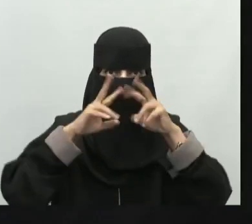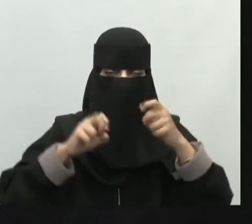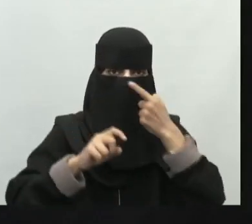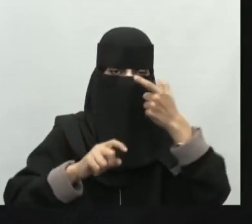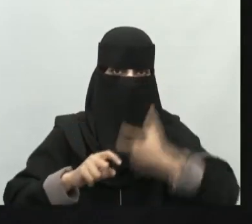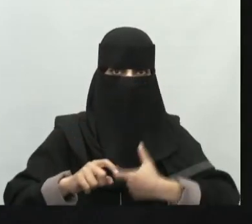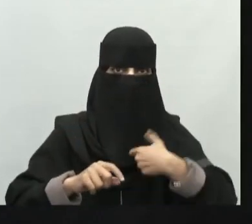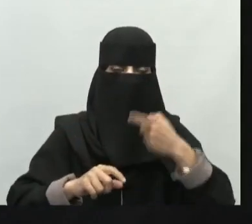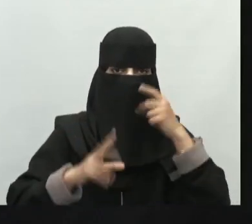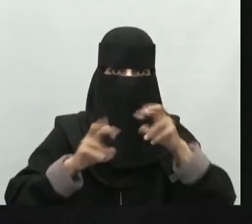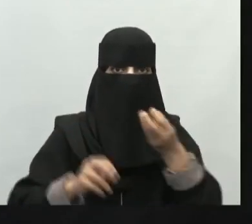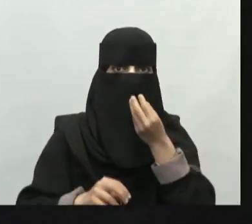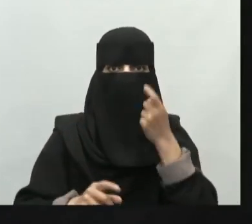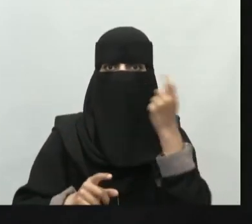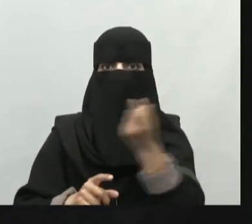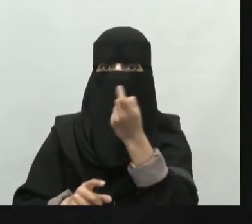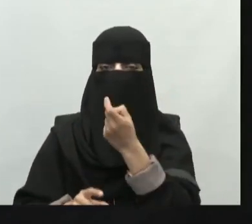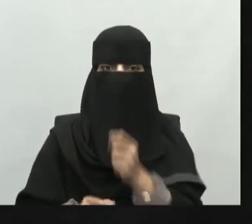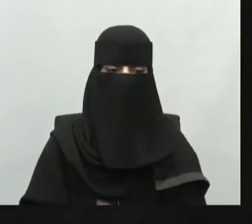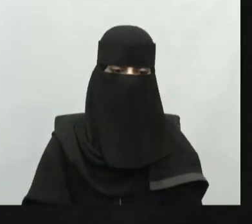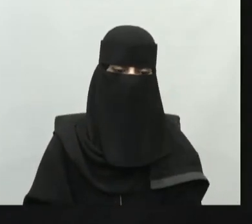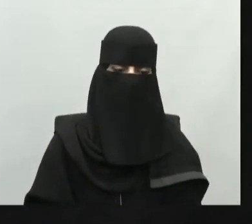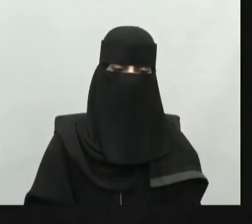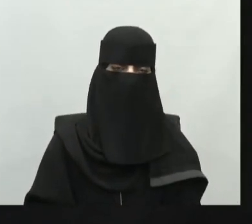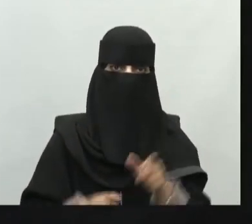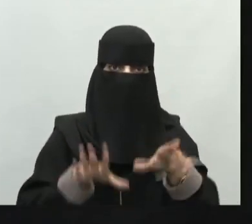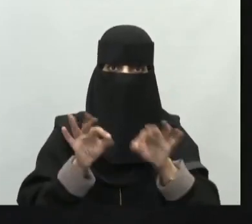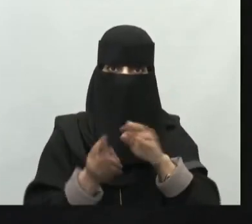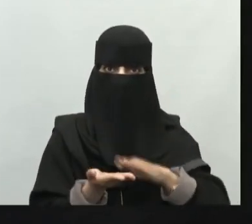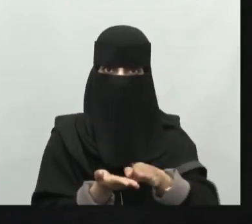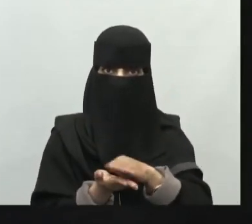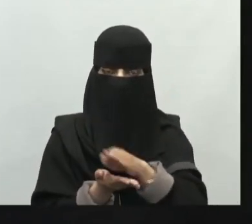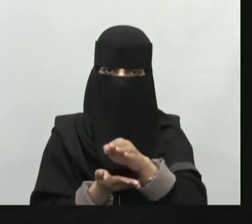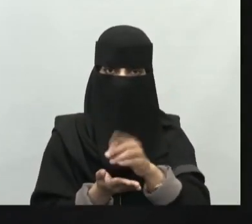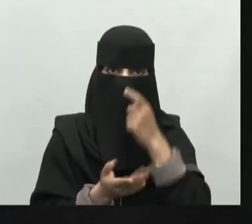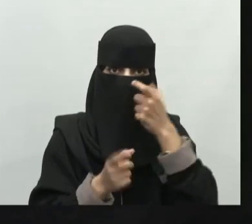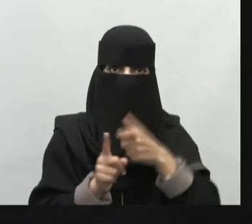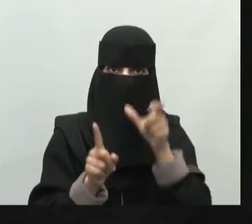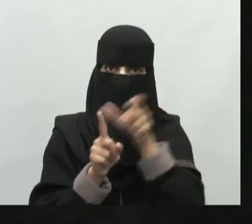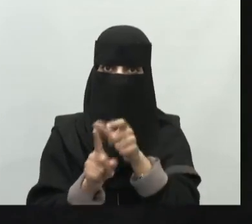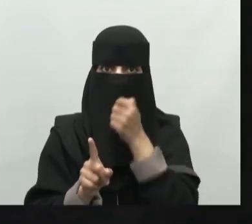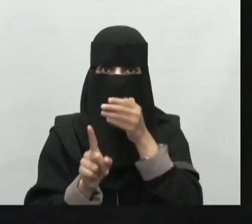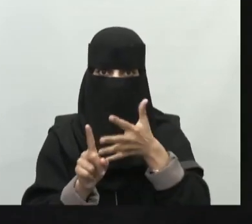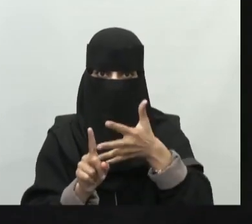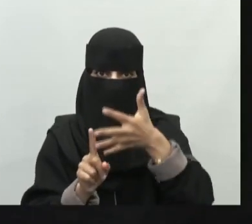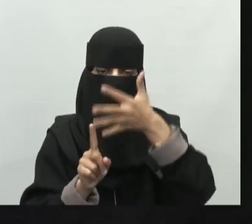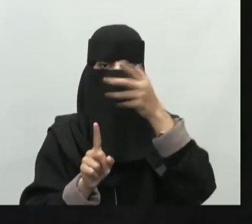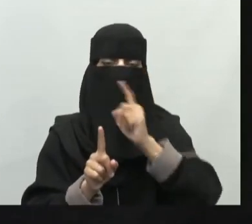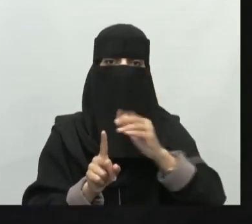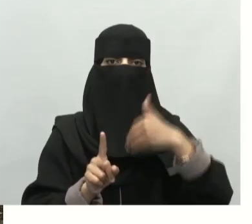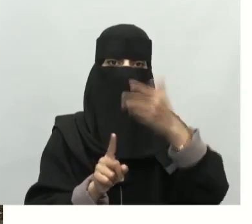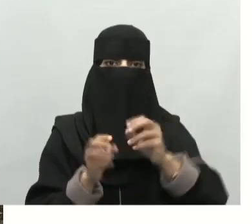الغذاء بنفسها لذلك بعض الزواحف لا تعتني بصغارها خاصه